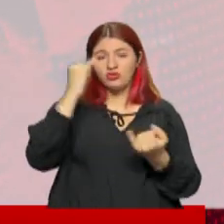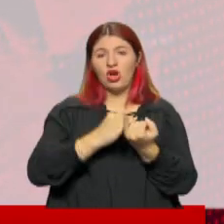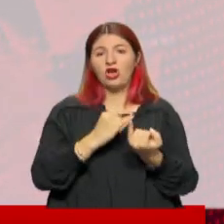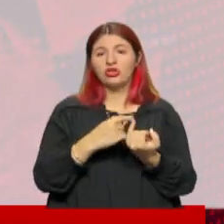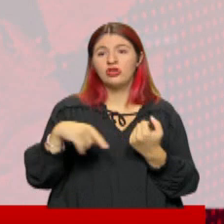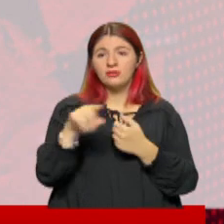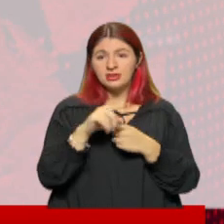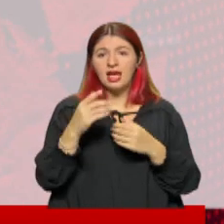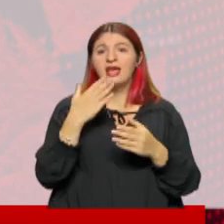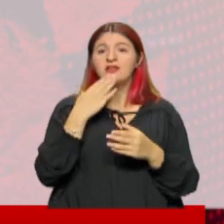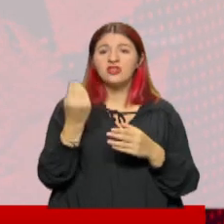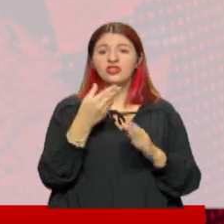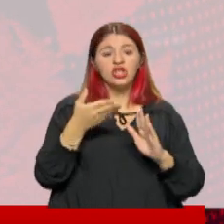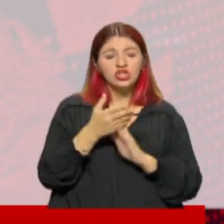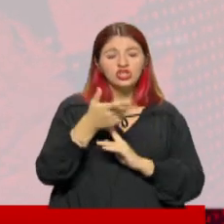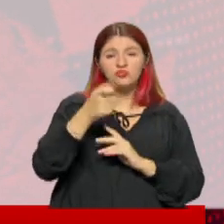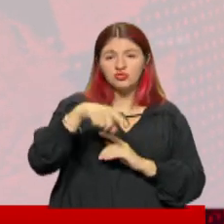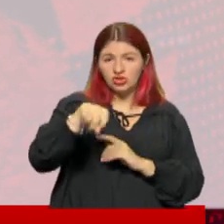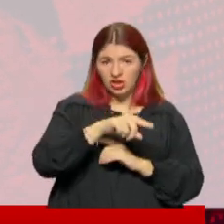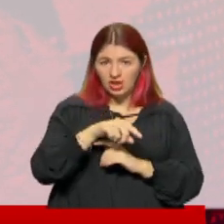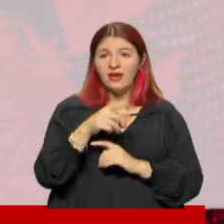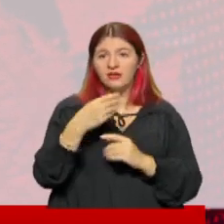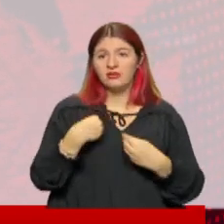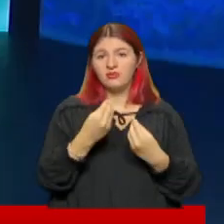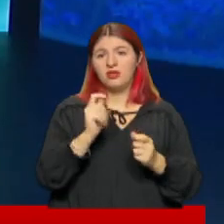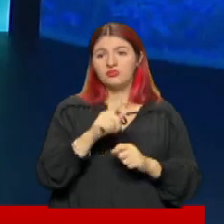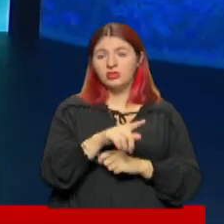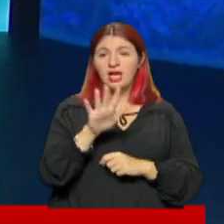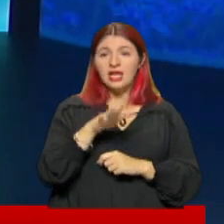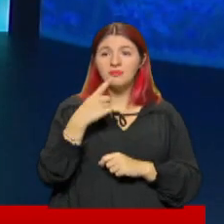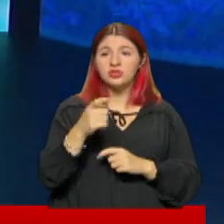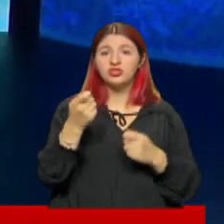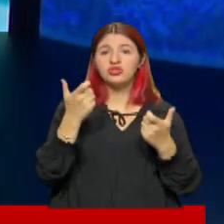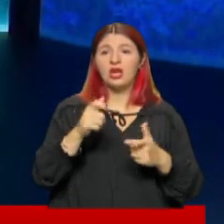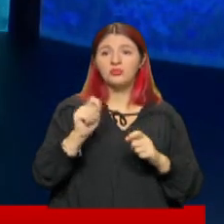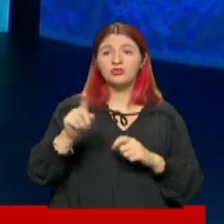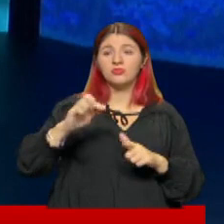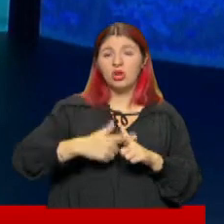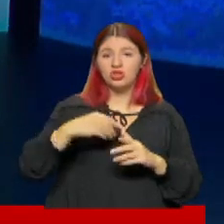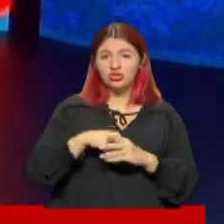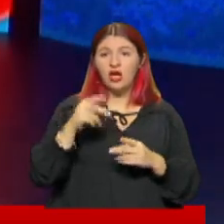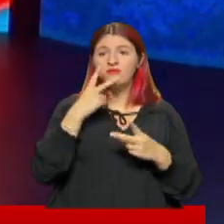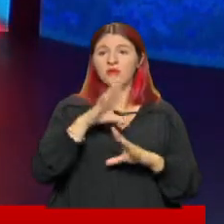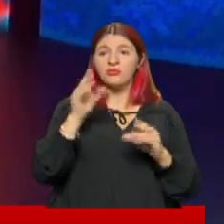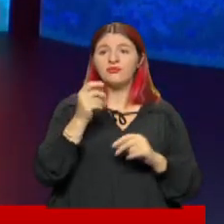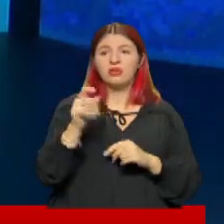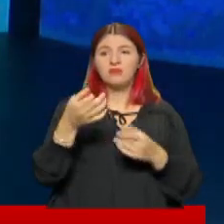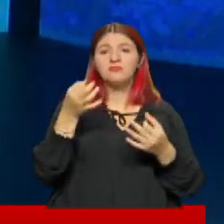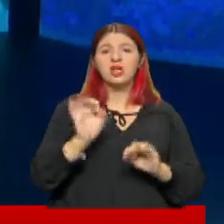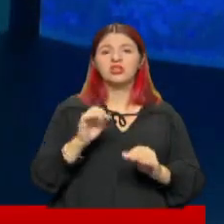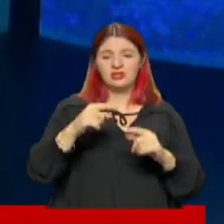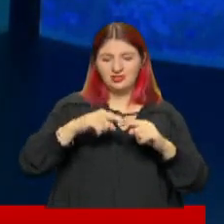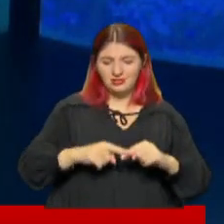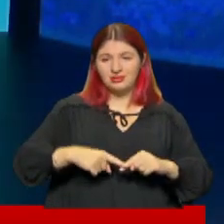kardeşlerimize Genç girişimcilerimiz e sunacağız 50 binde işyeri yapılacak projede açıklanan tüm fiyatlar